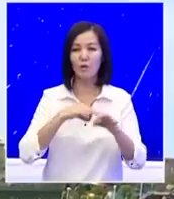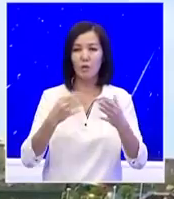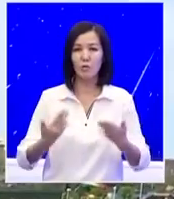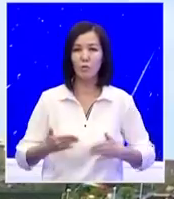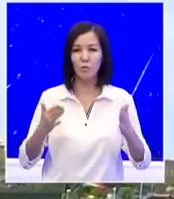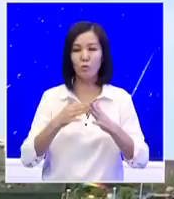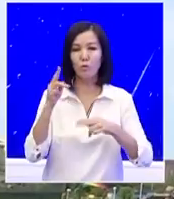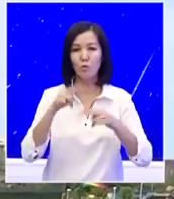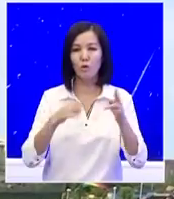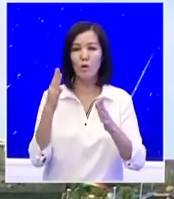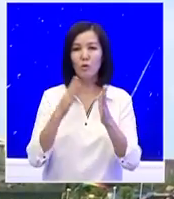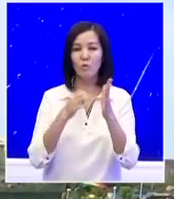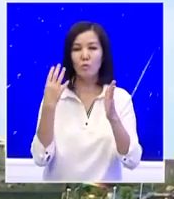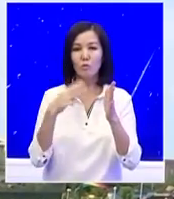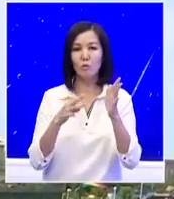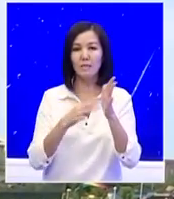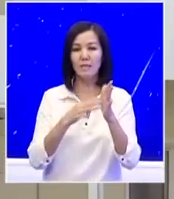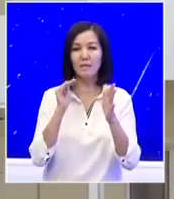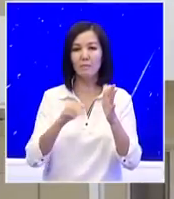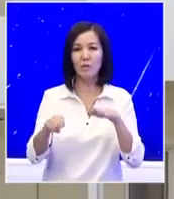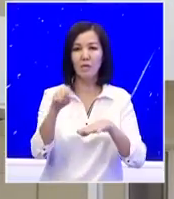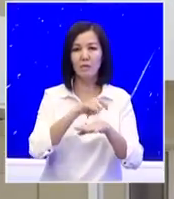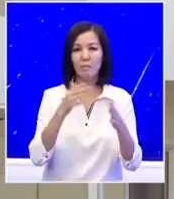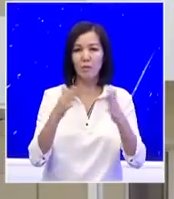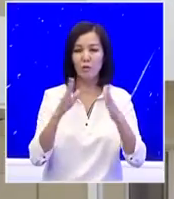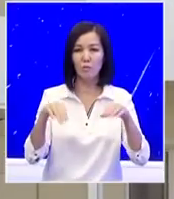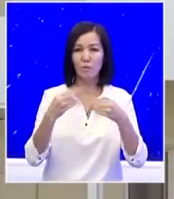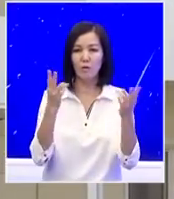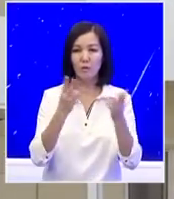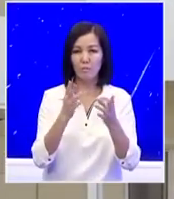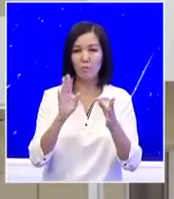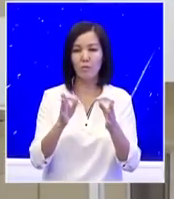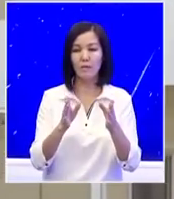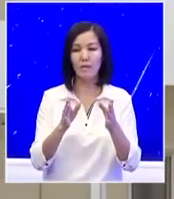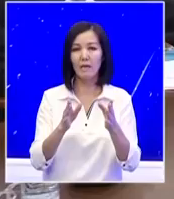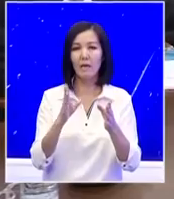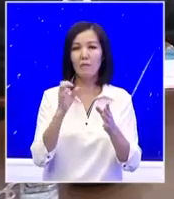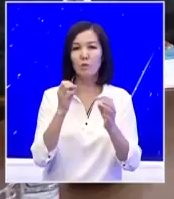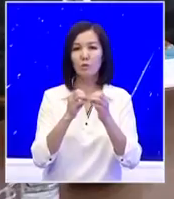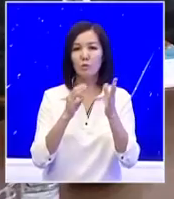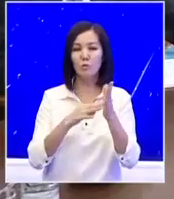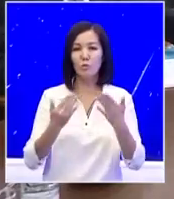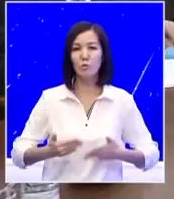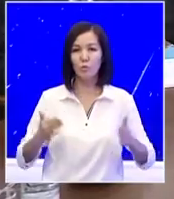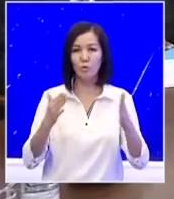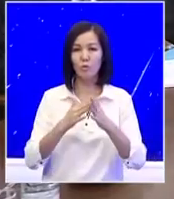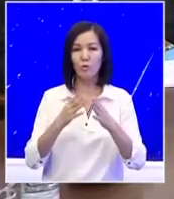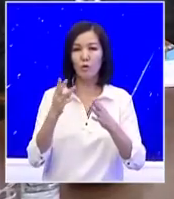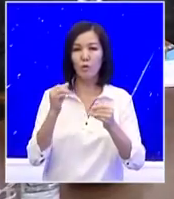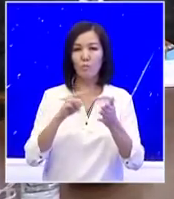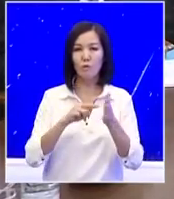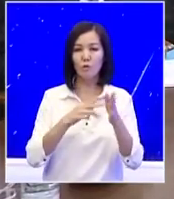құрылысы. Биыл 938-де 8 мың шаршы метр тұрғын үй пайдалануға берілмек. Оның ішінде 519 тұрғын үй бюджет